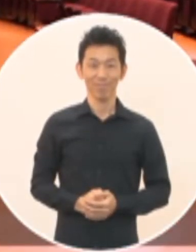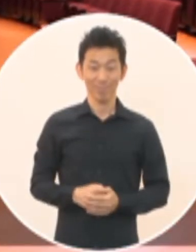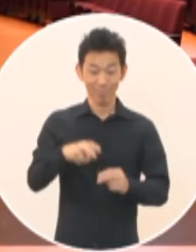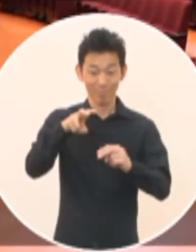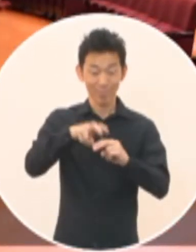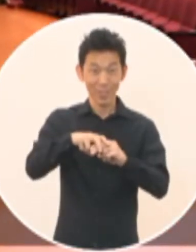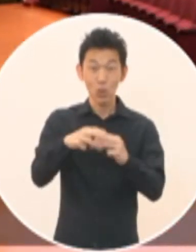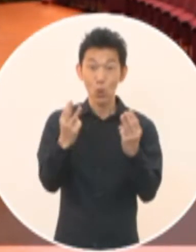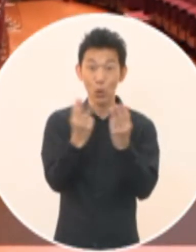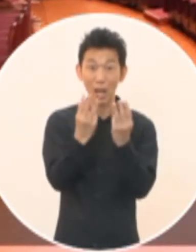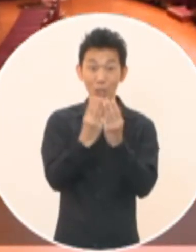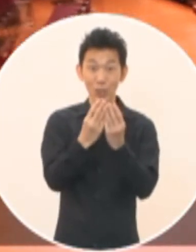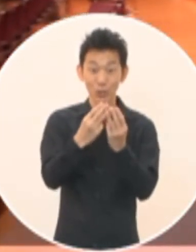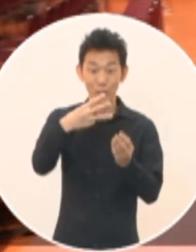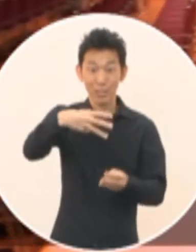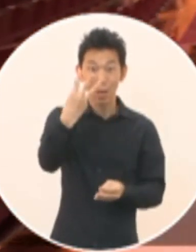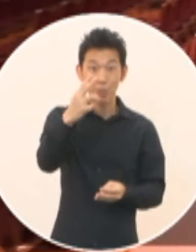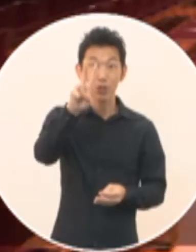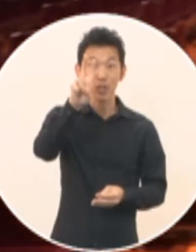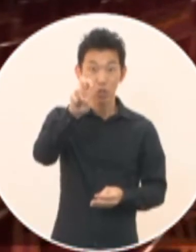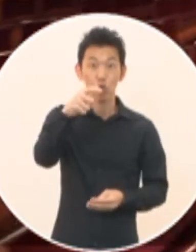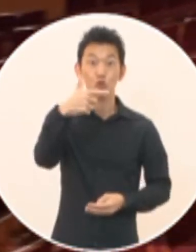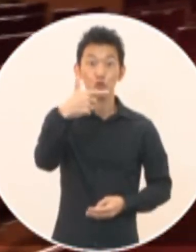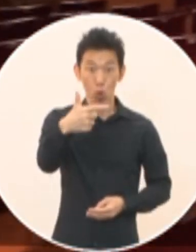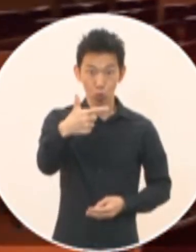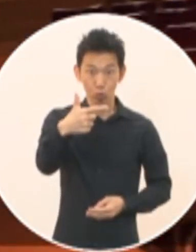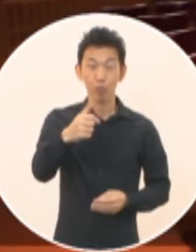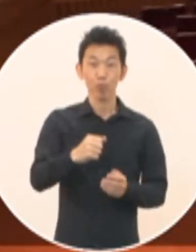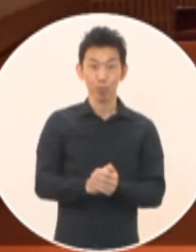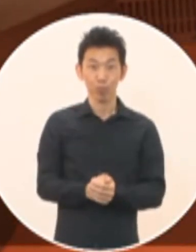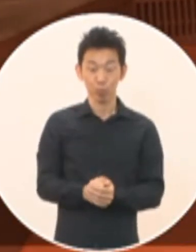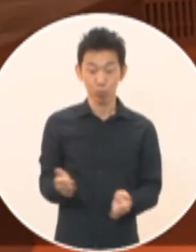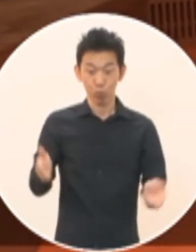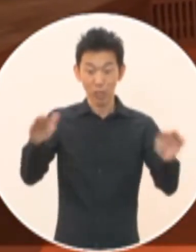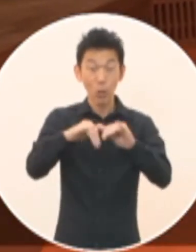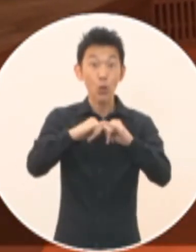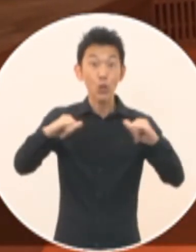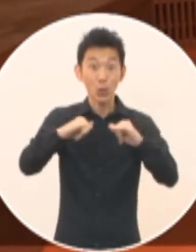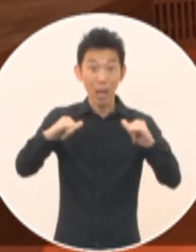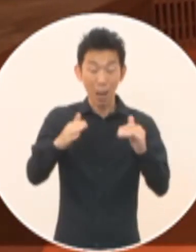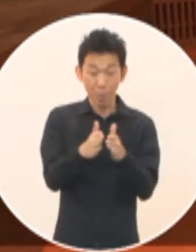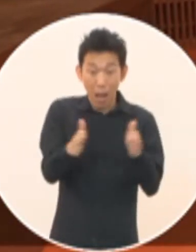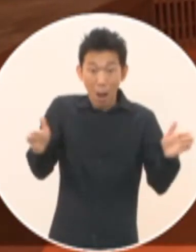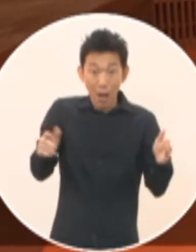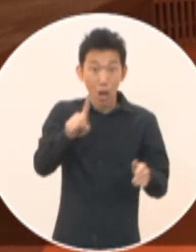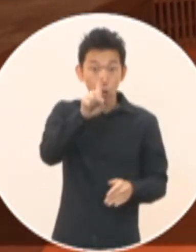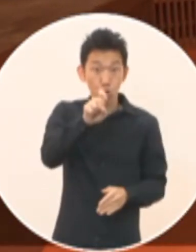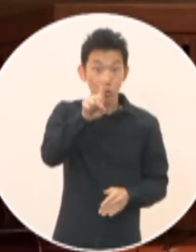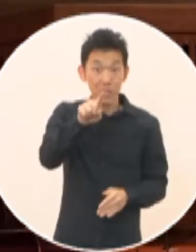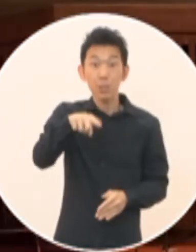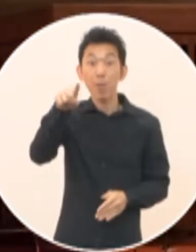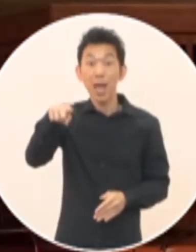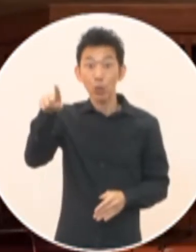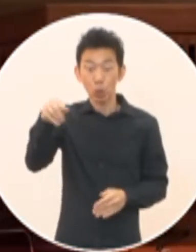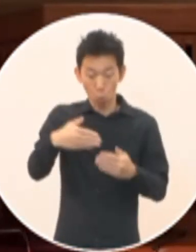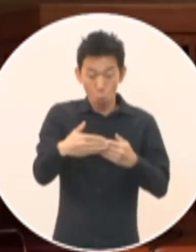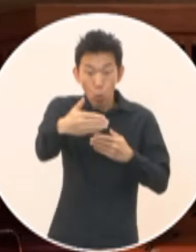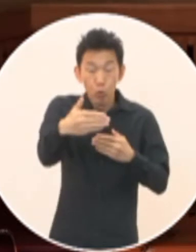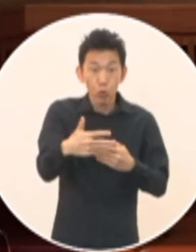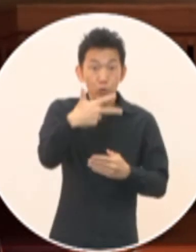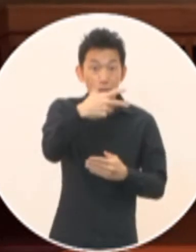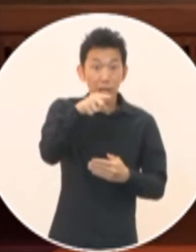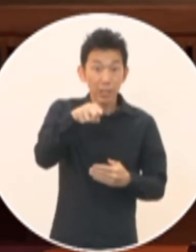客席は326席、舞台の広さは幅11メートル、奥行